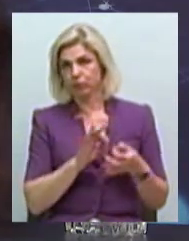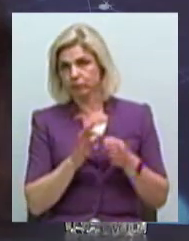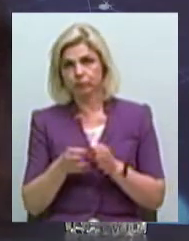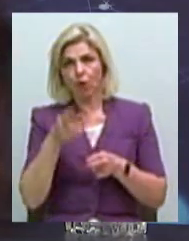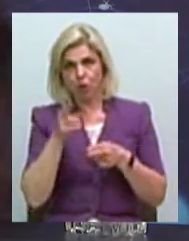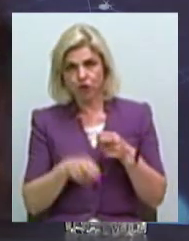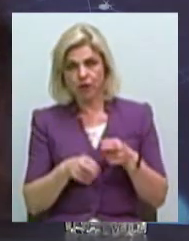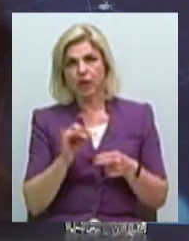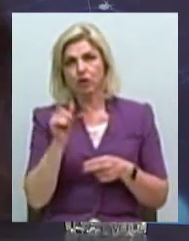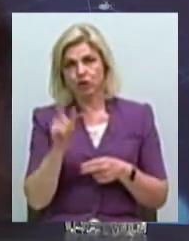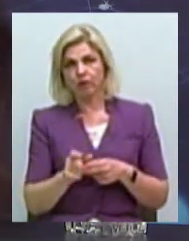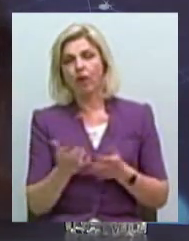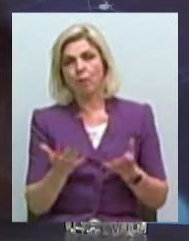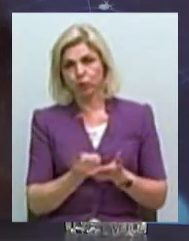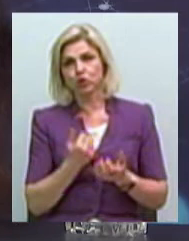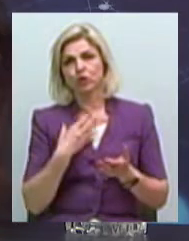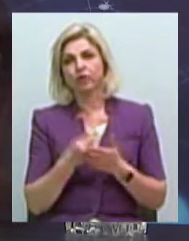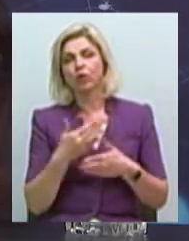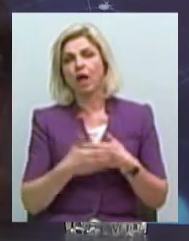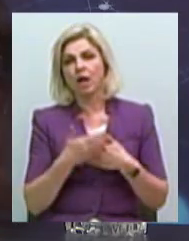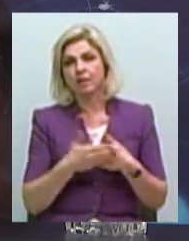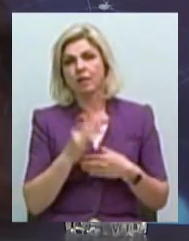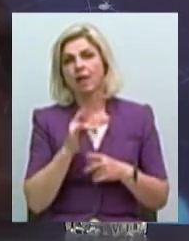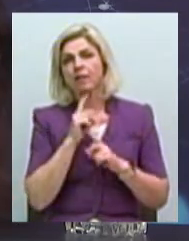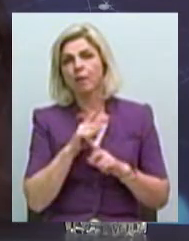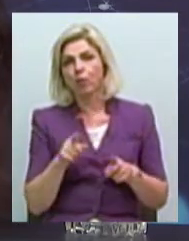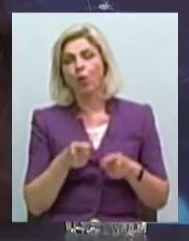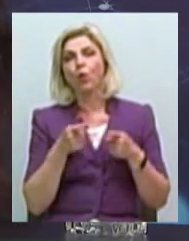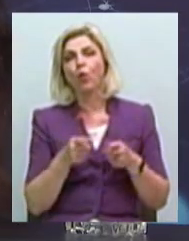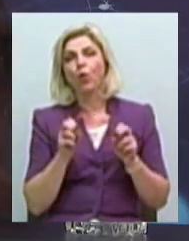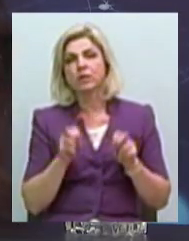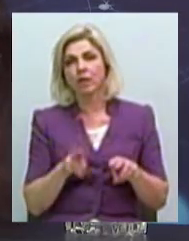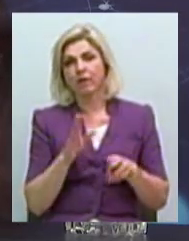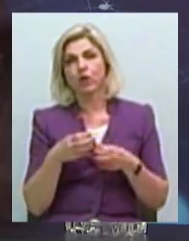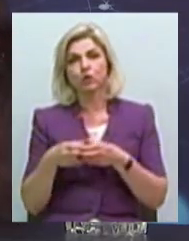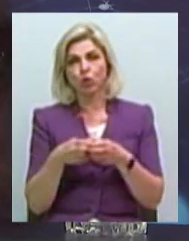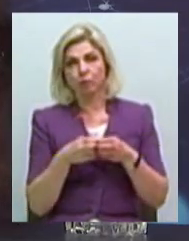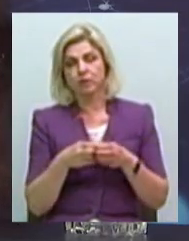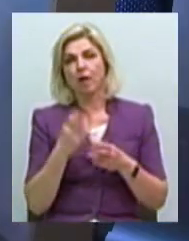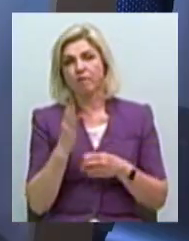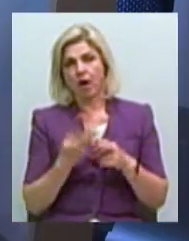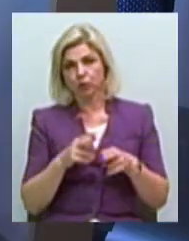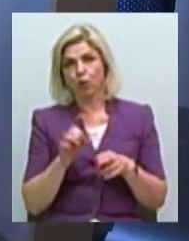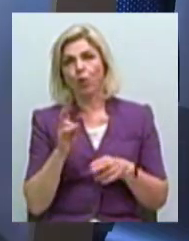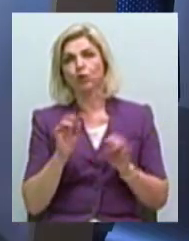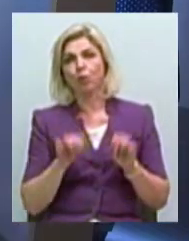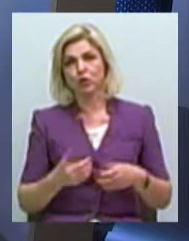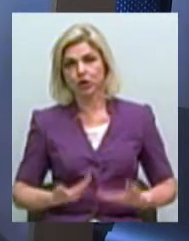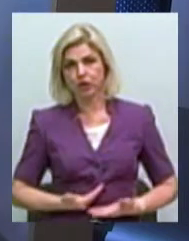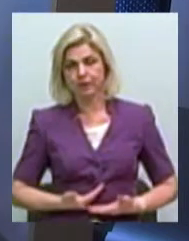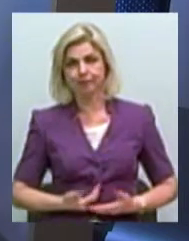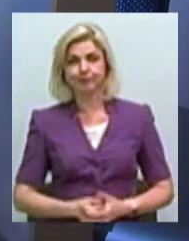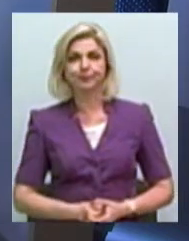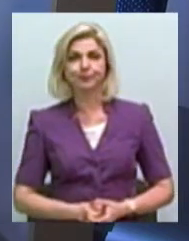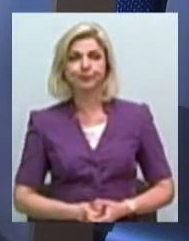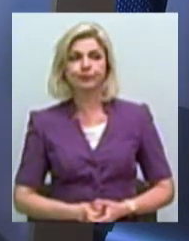окончания, и человек получит свое наказание и не будет угрозы социуму, в котором он может жить. А чи існує статистика